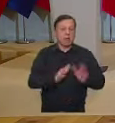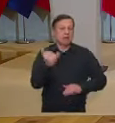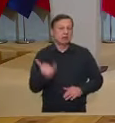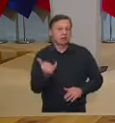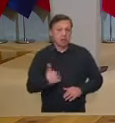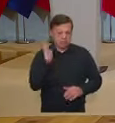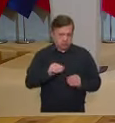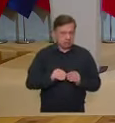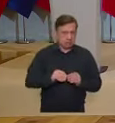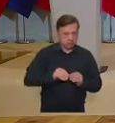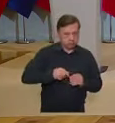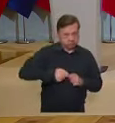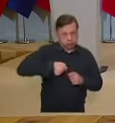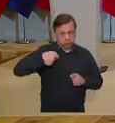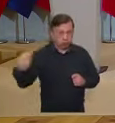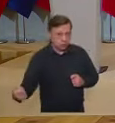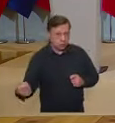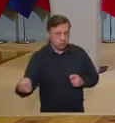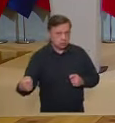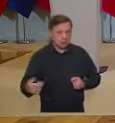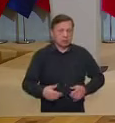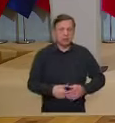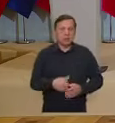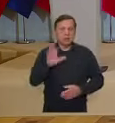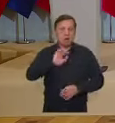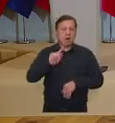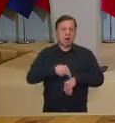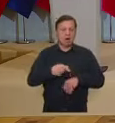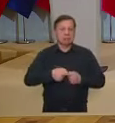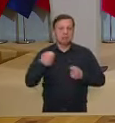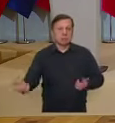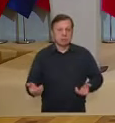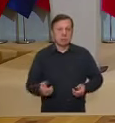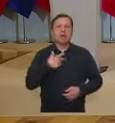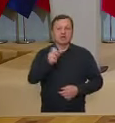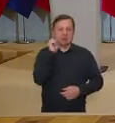z wydłużeniem okresu zawieszenia lekcji. Tak.